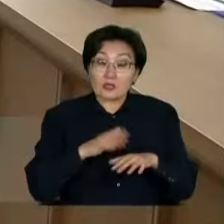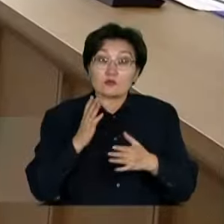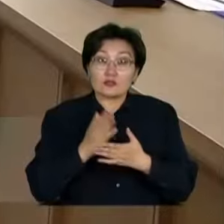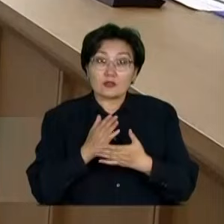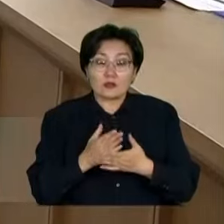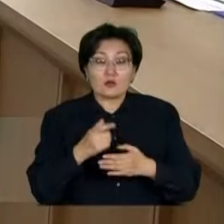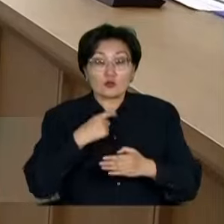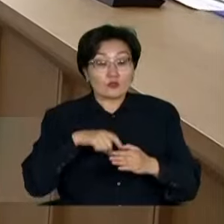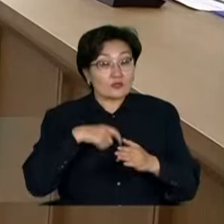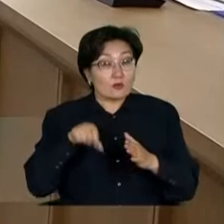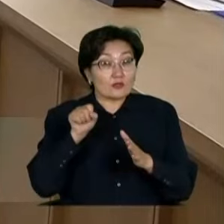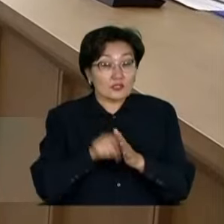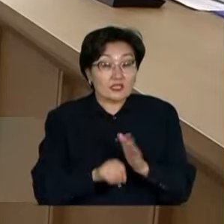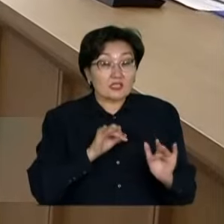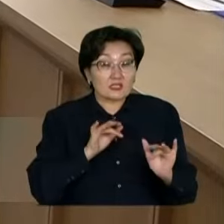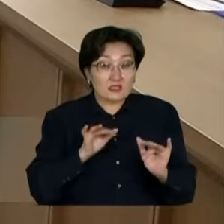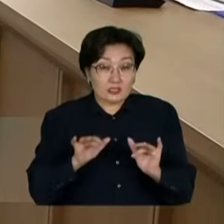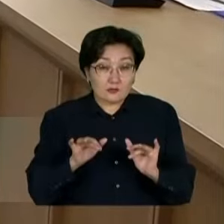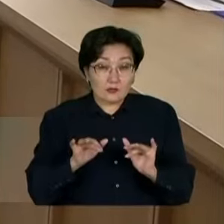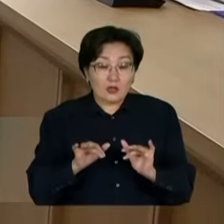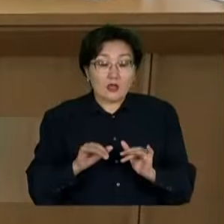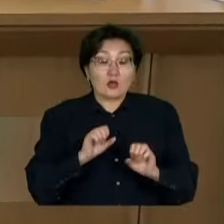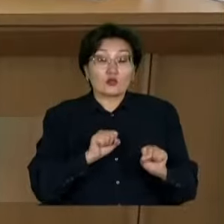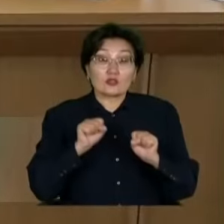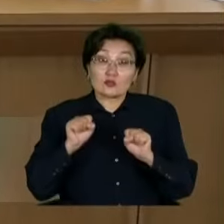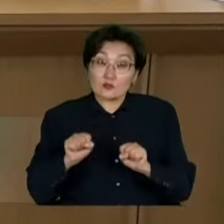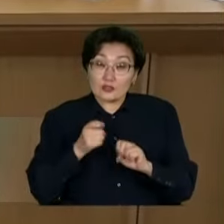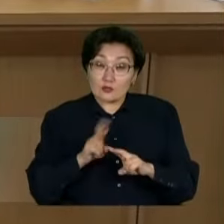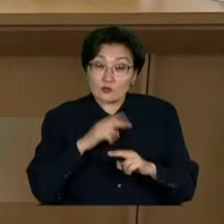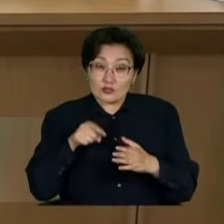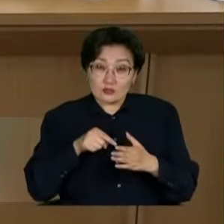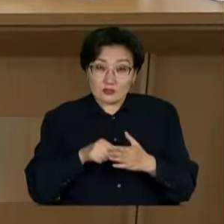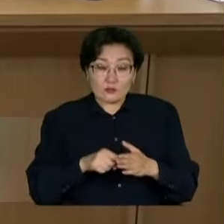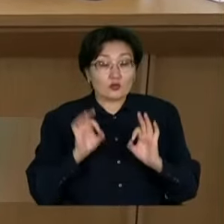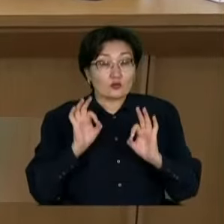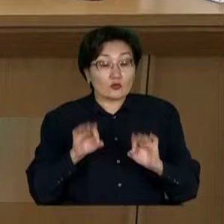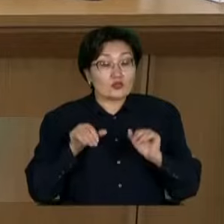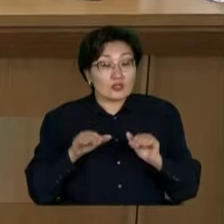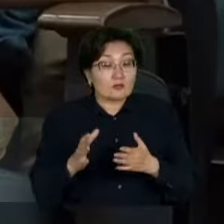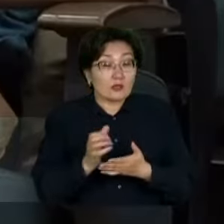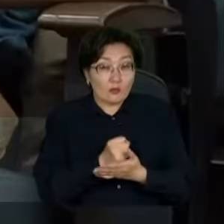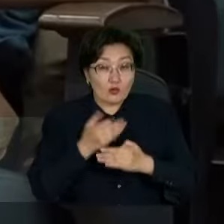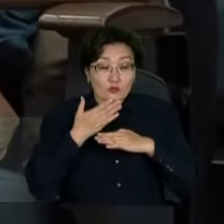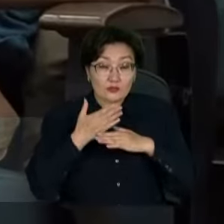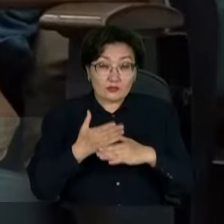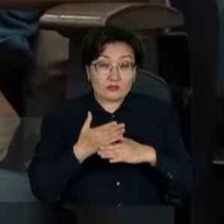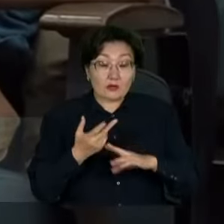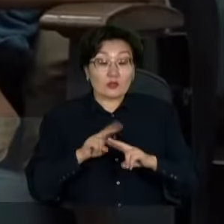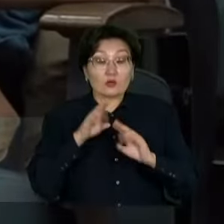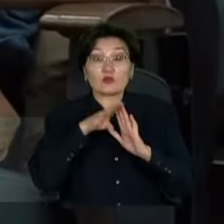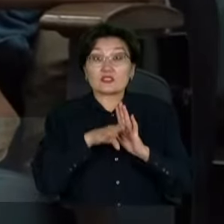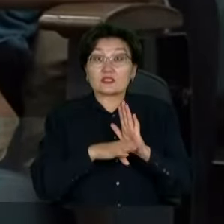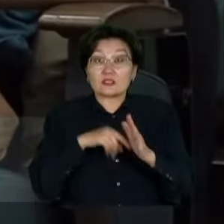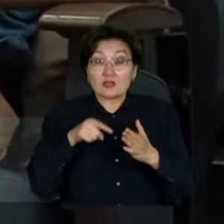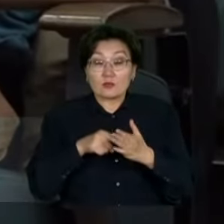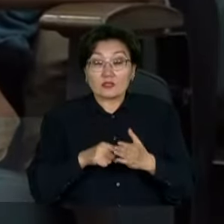жатқан өз-өзіне қол жұмсау іс-әрекеттерінің алдын алуға және осы мәселелердің оң шешім табуға септеседі. Бұл бағдарлама